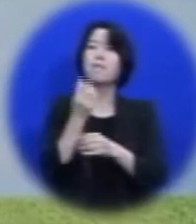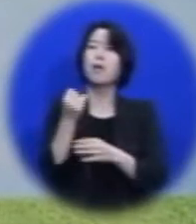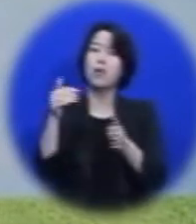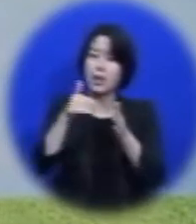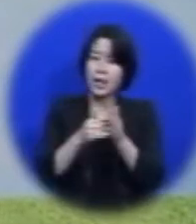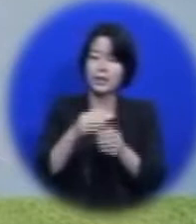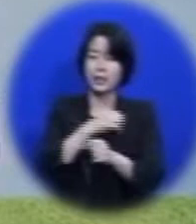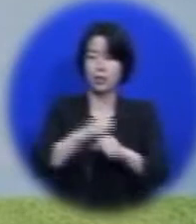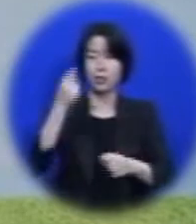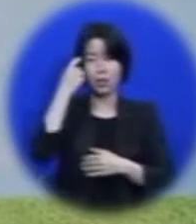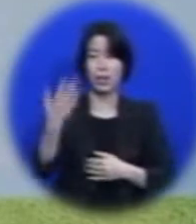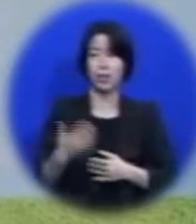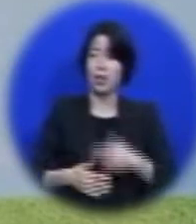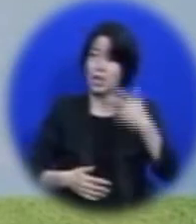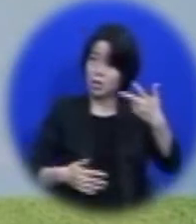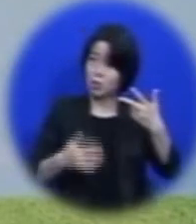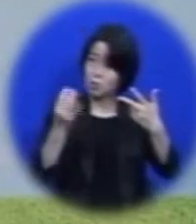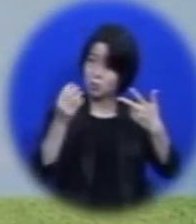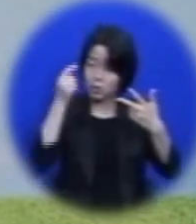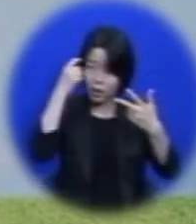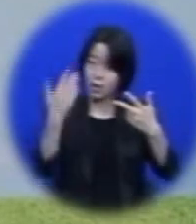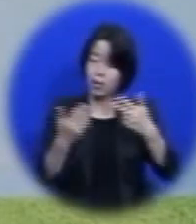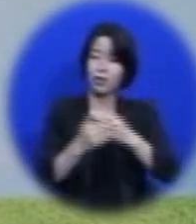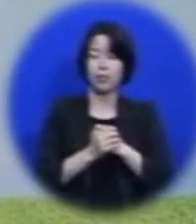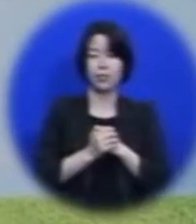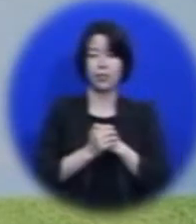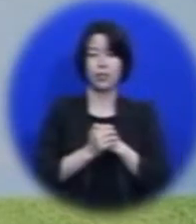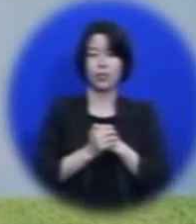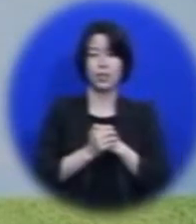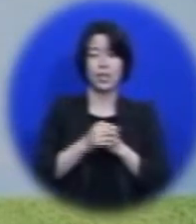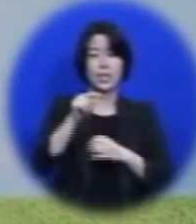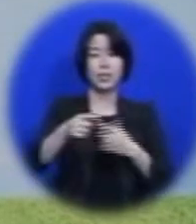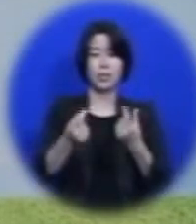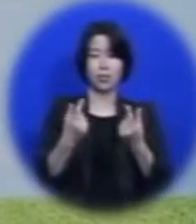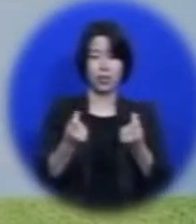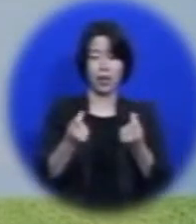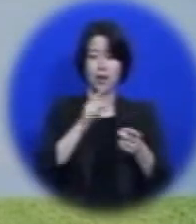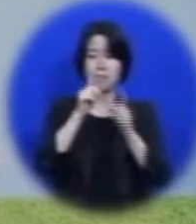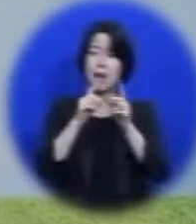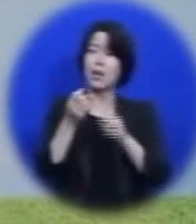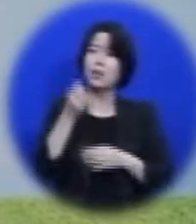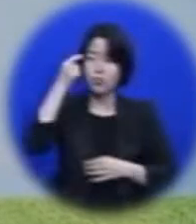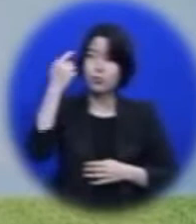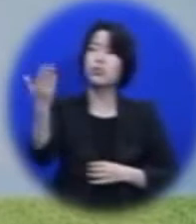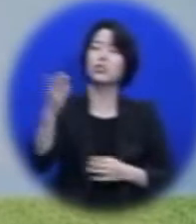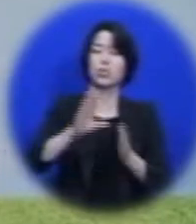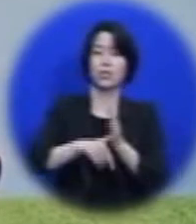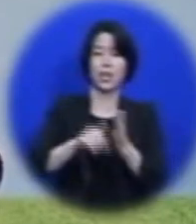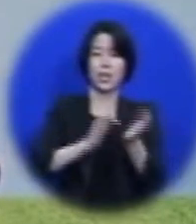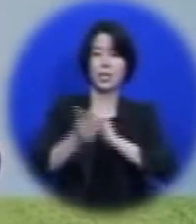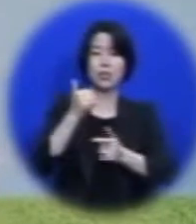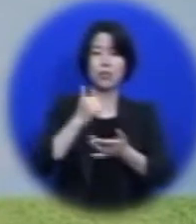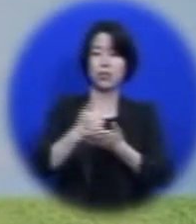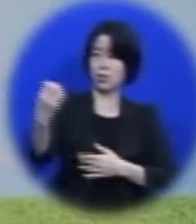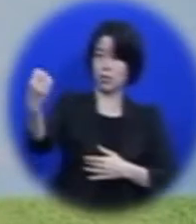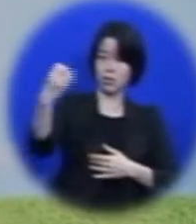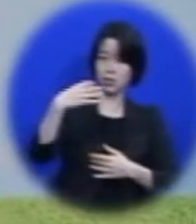하리까? 일곱 번까지 하리까? 그렇게 말씀드렸을 때 예수님께서